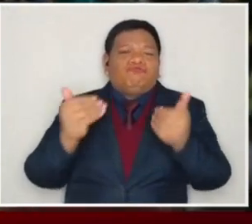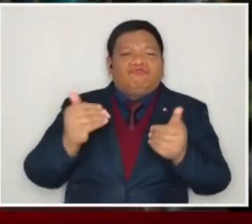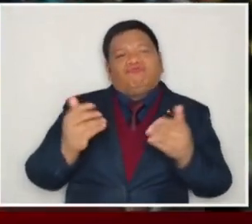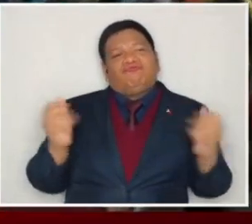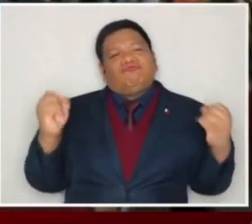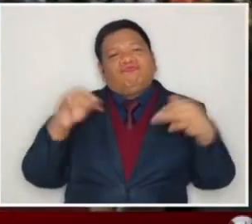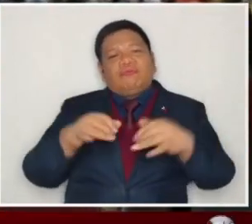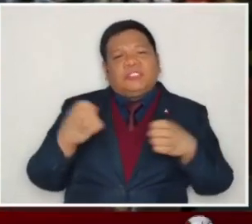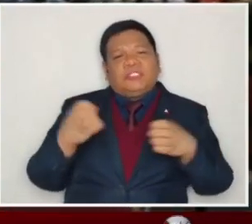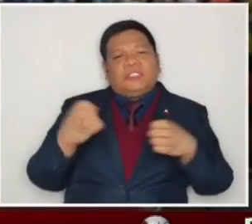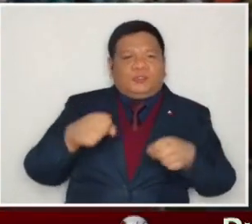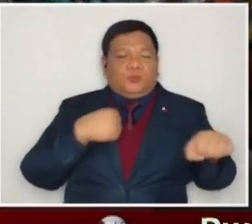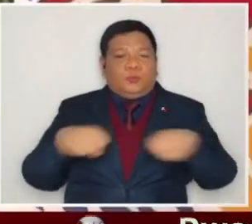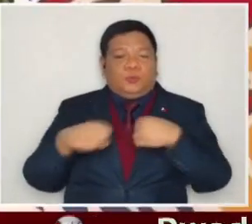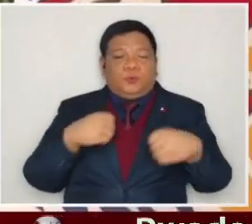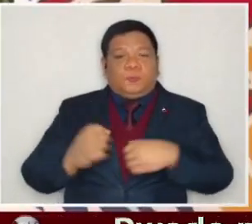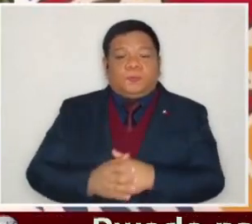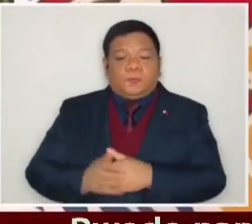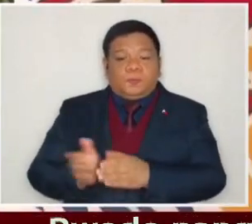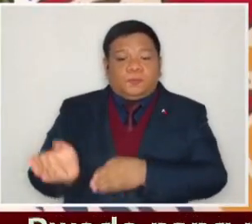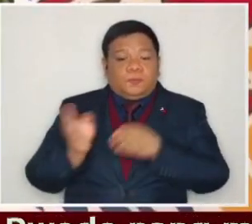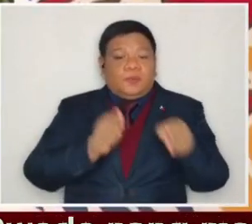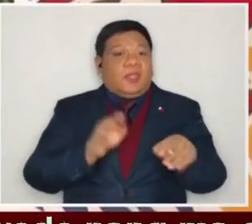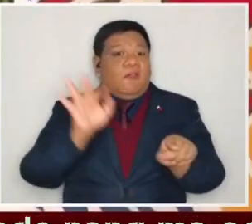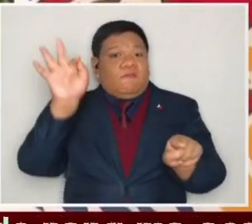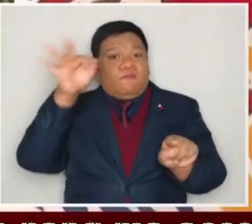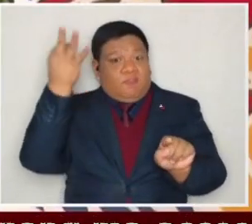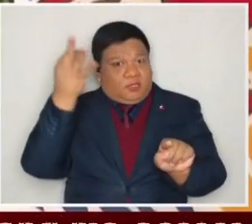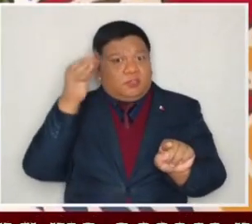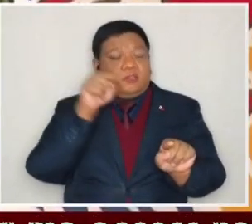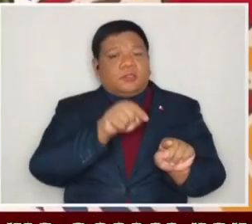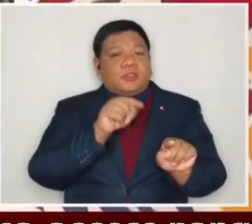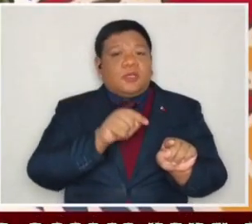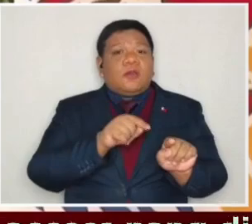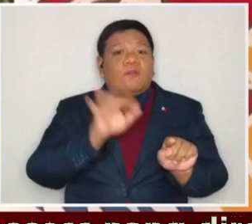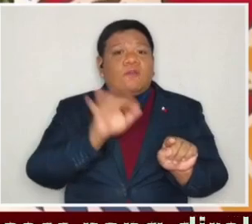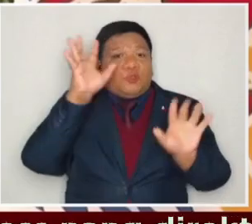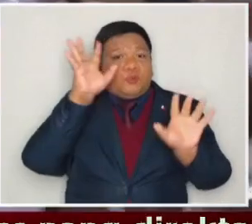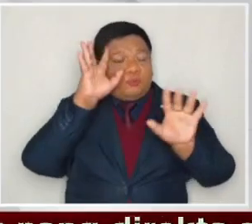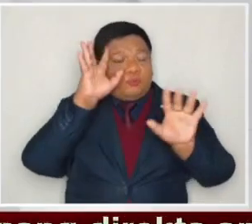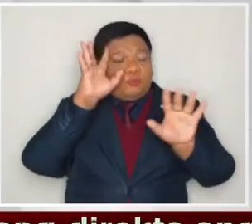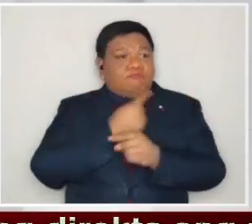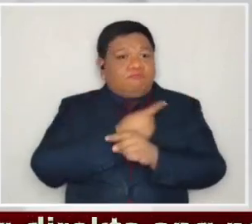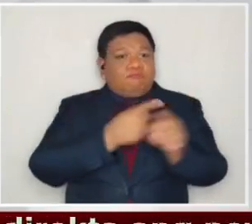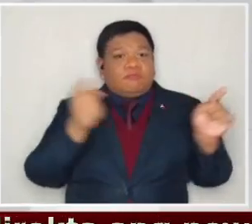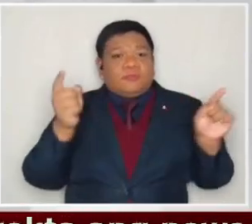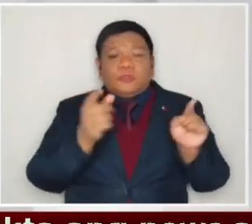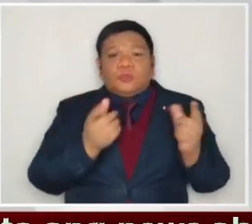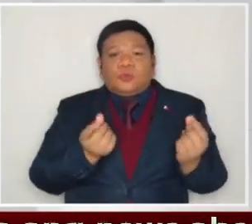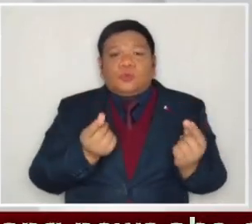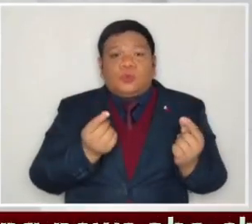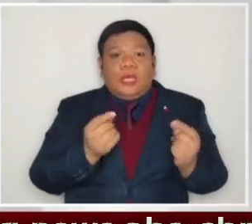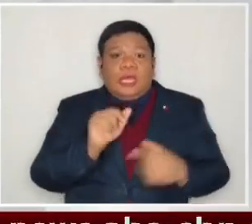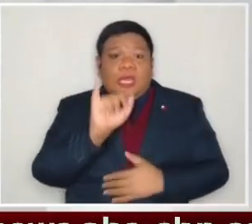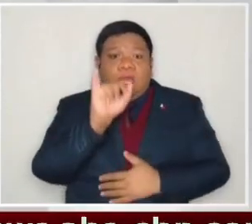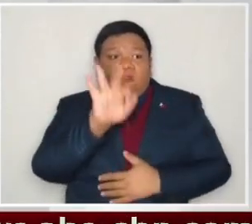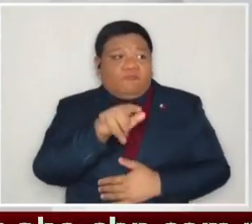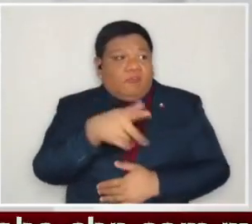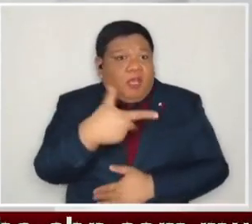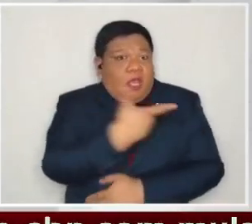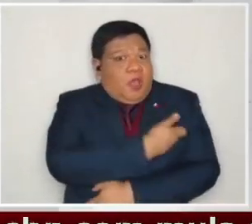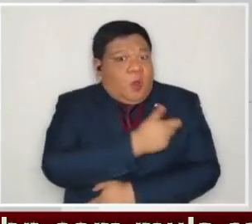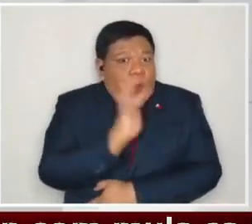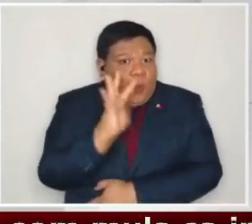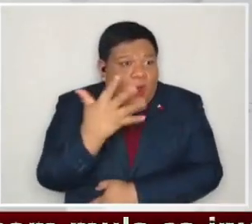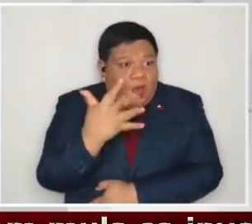ng mga Pranses sa Plaza Trocadero ang pagdedeklara ni French President Emmanuel Macron na kung walang bakuna, walang